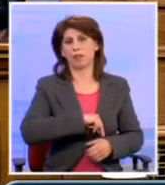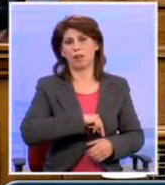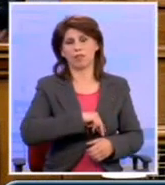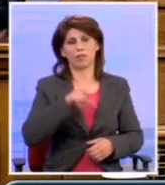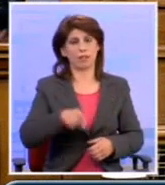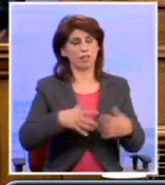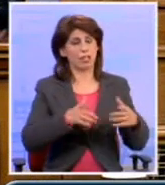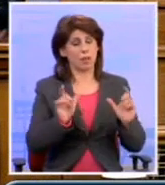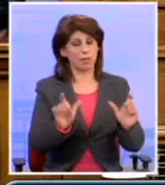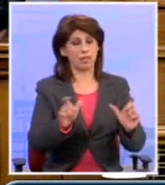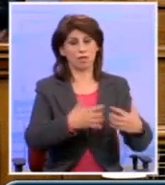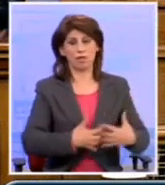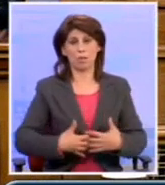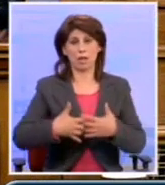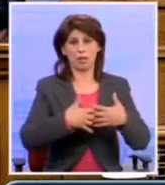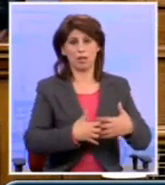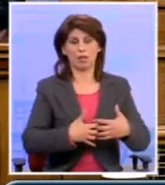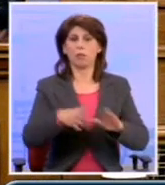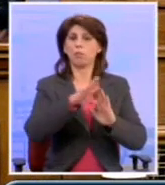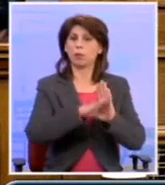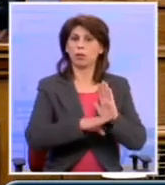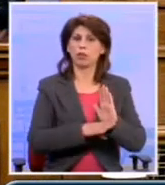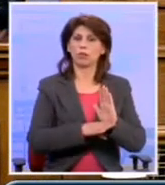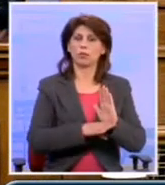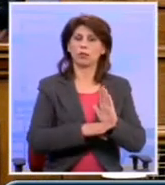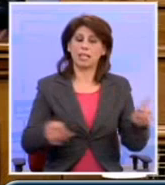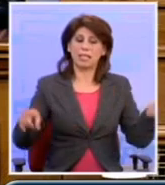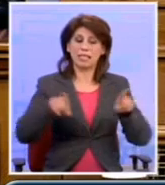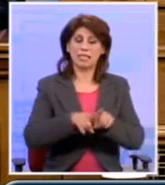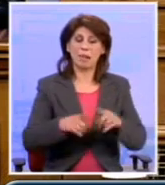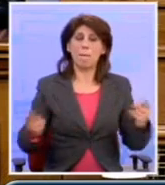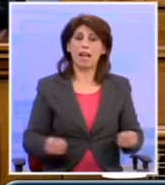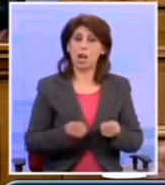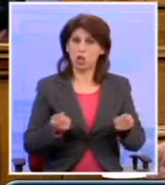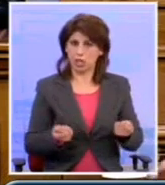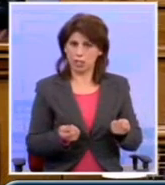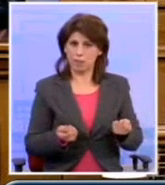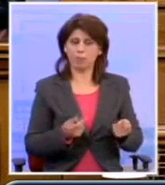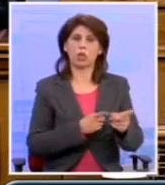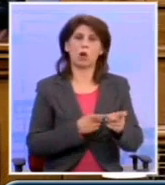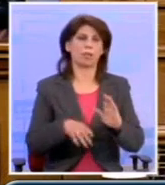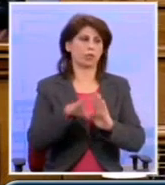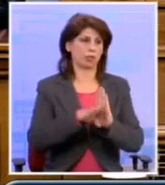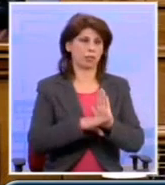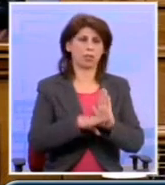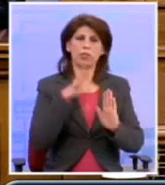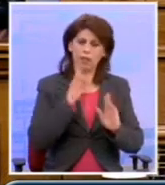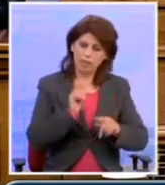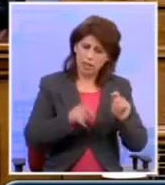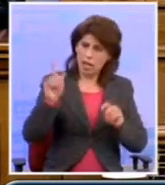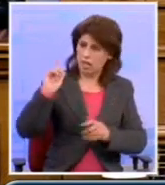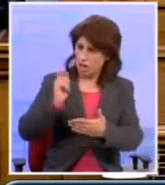αυτή η αμυντική βιομηχανία με προγράμματα συμπαραγωγής οπλικών συστημάτων ή